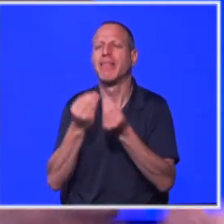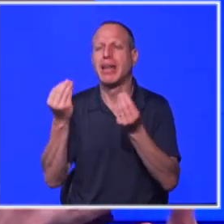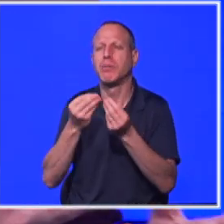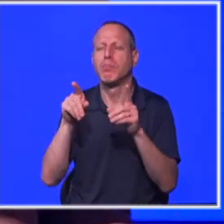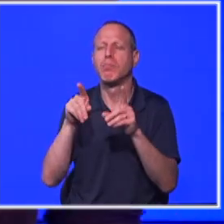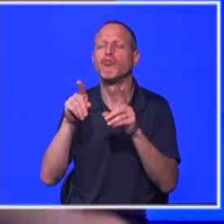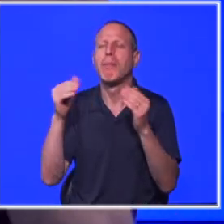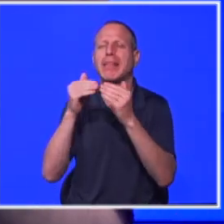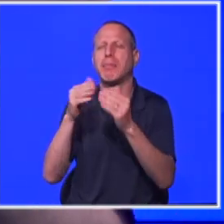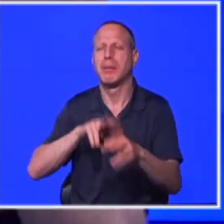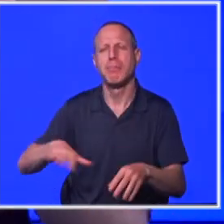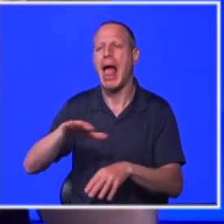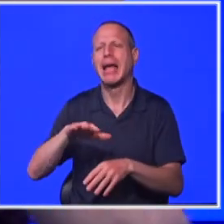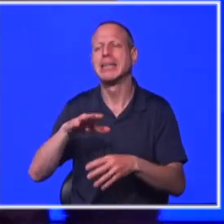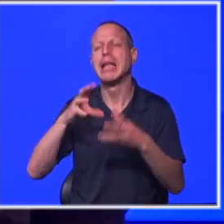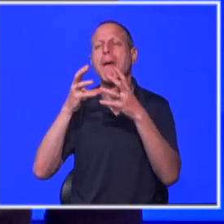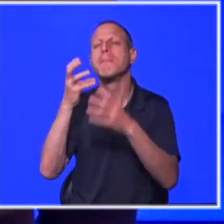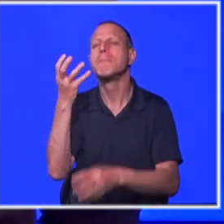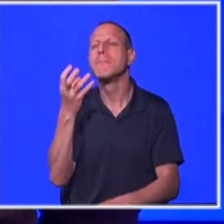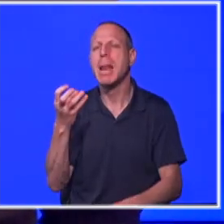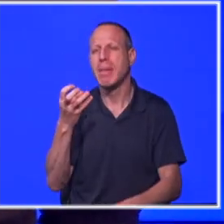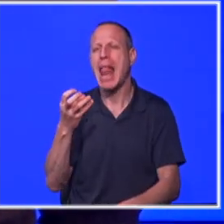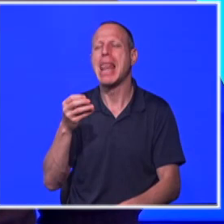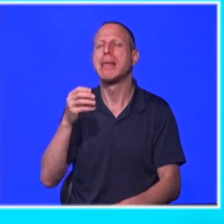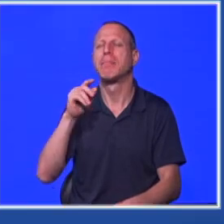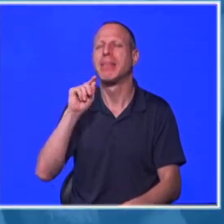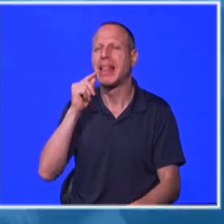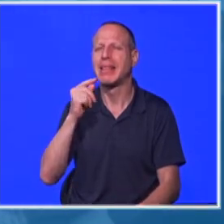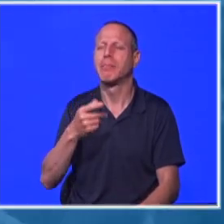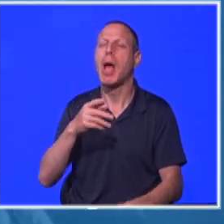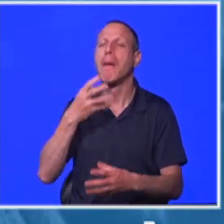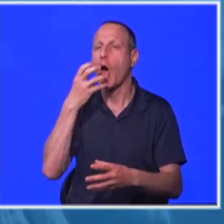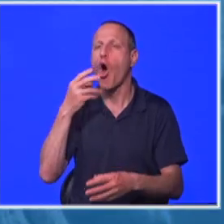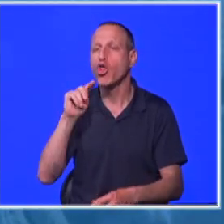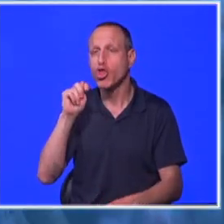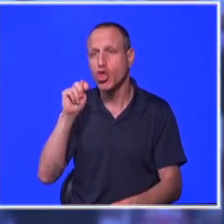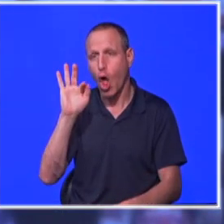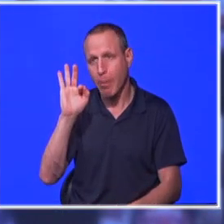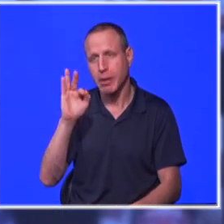תמרים ותאנים. פירות טרופיים, תודה רבה, נקנה מארצות טרופיות.